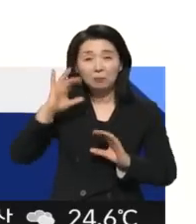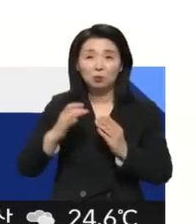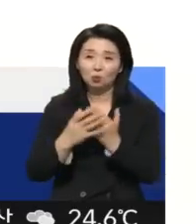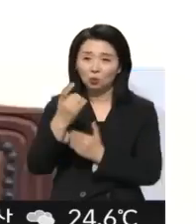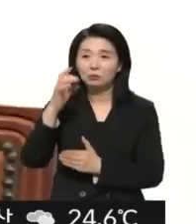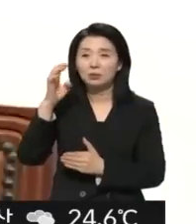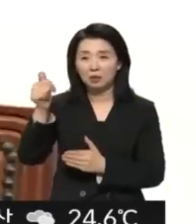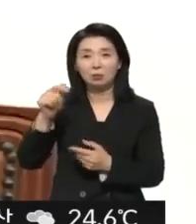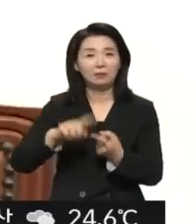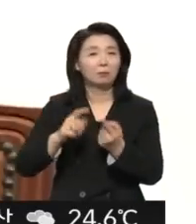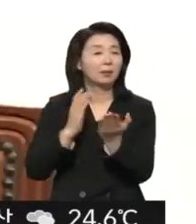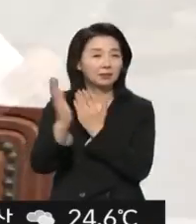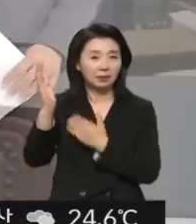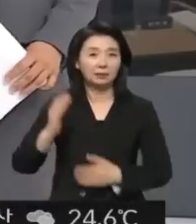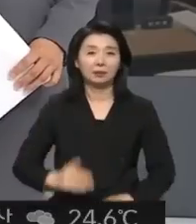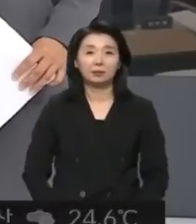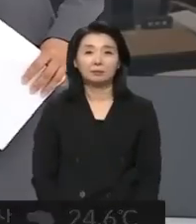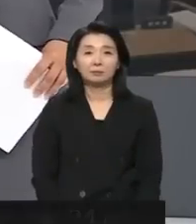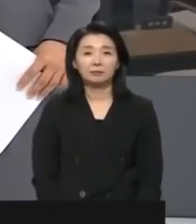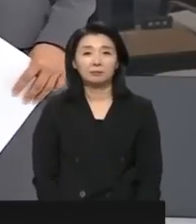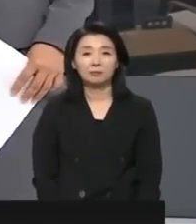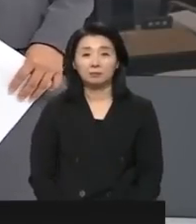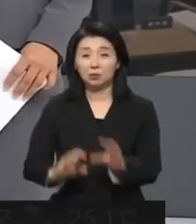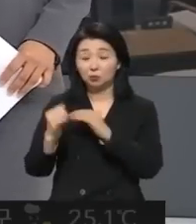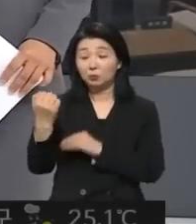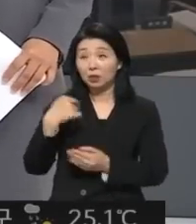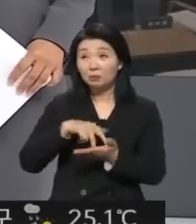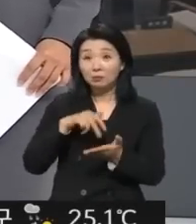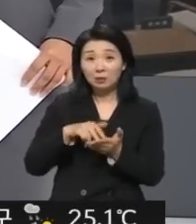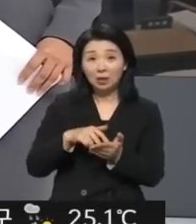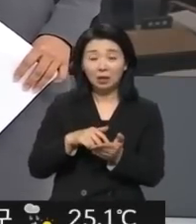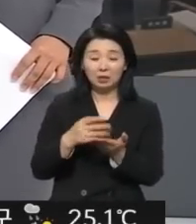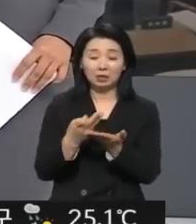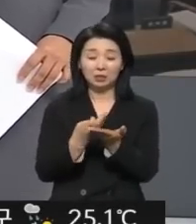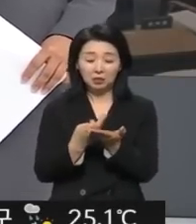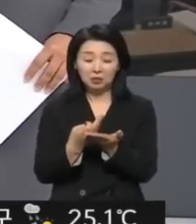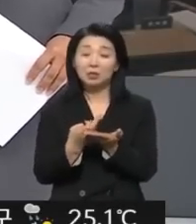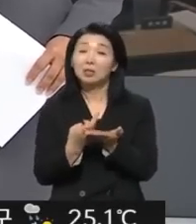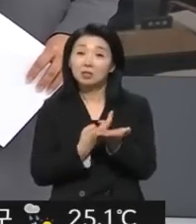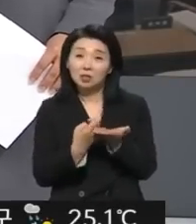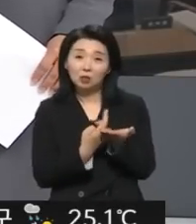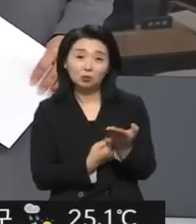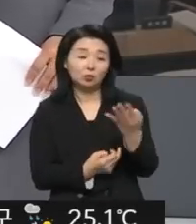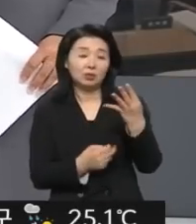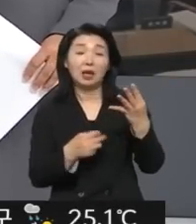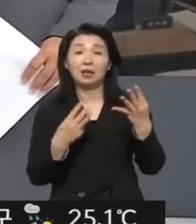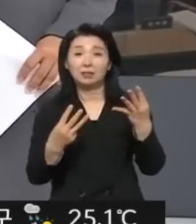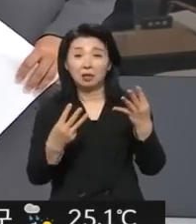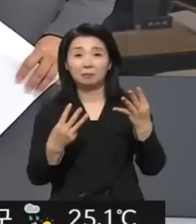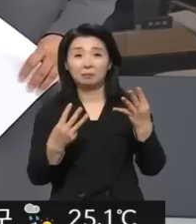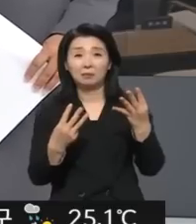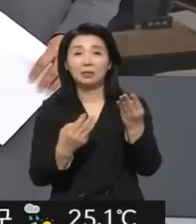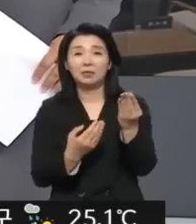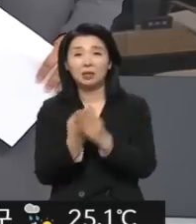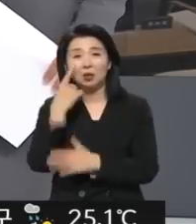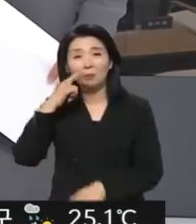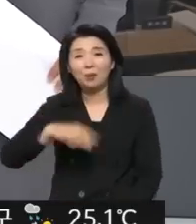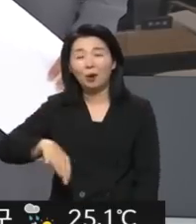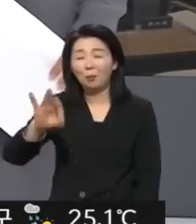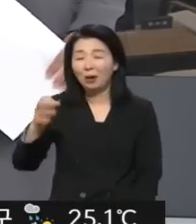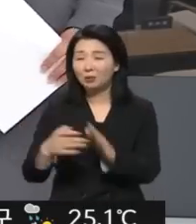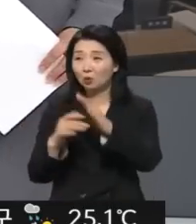부적격입니다. 네, 앞서 국민의힘은요, 제주 4.3 사건을 폄하했다는 이유로 최고위원들을